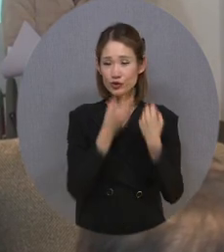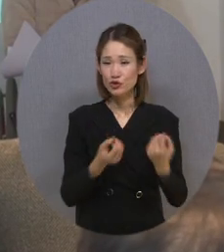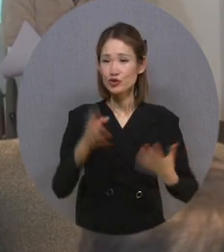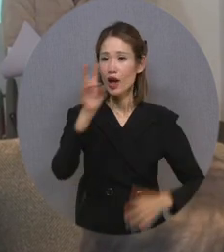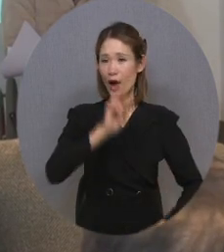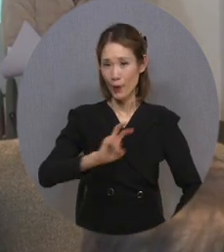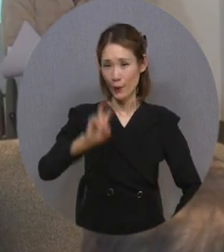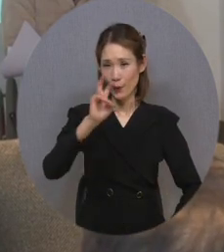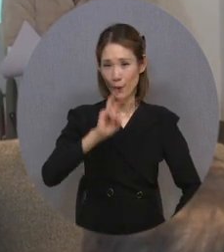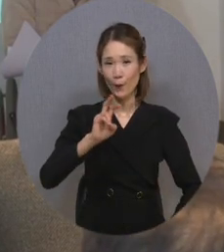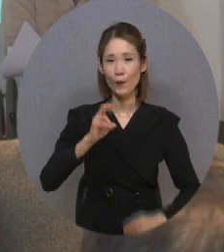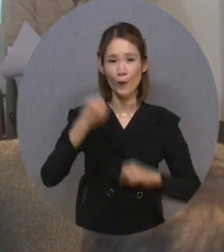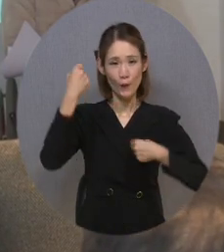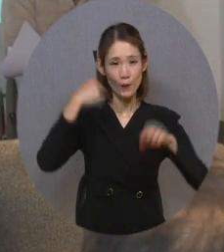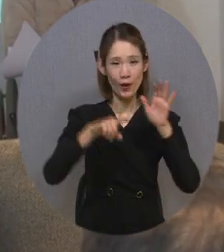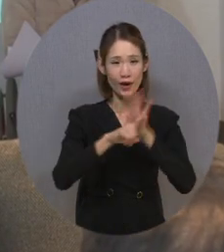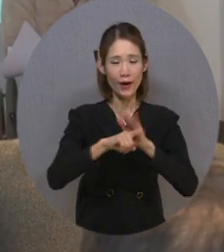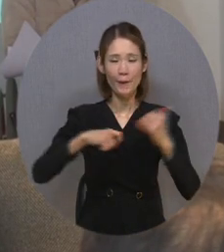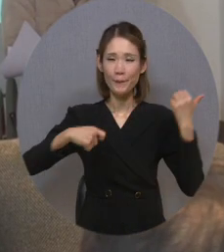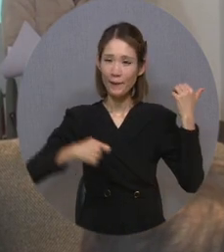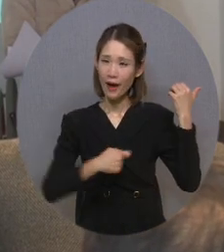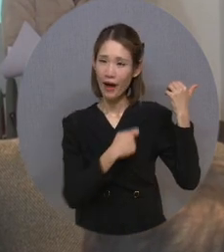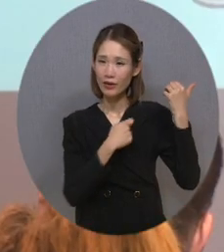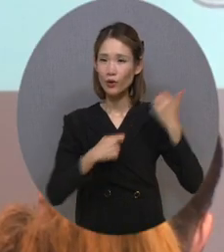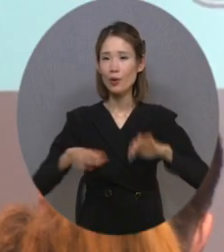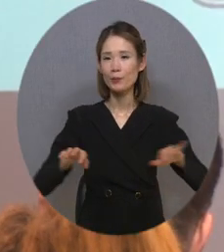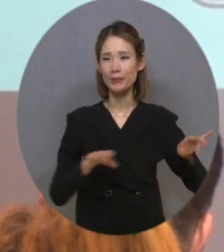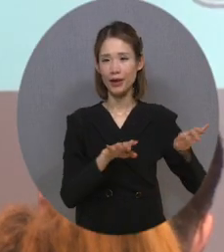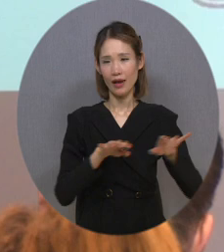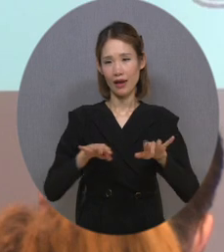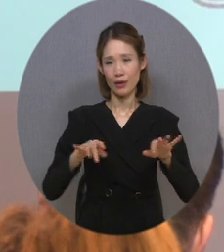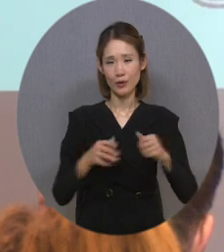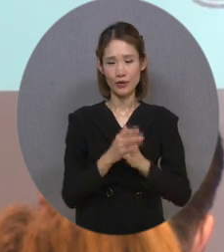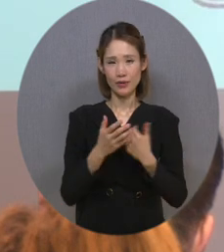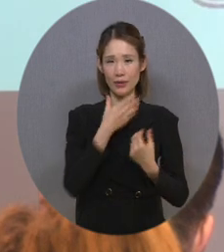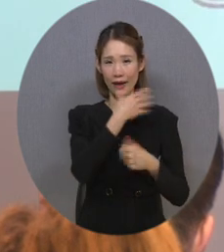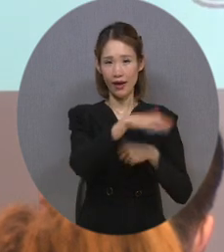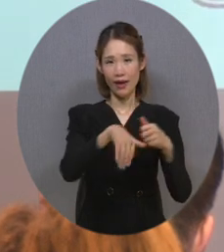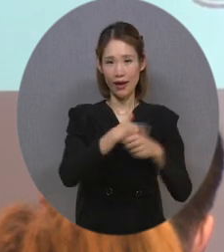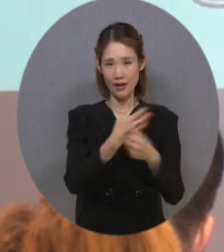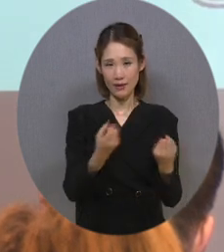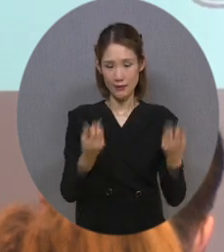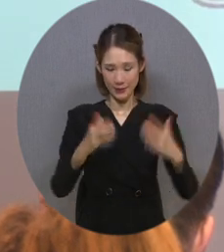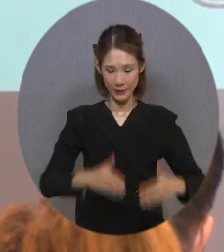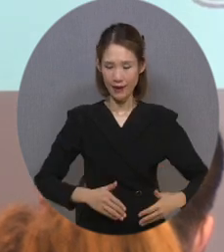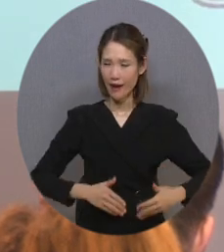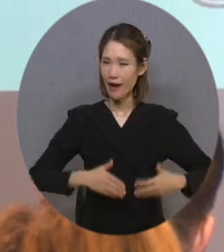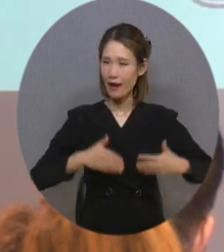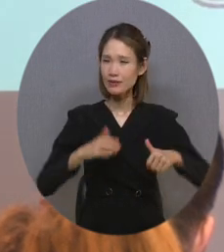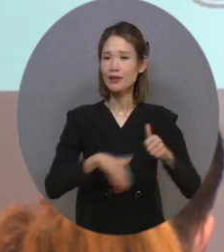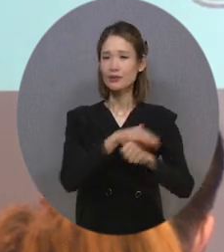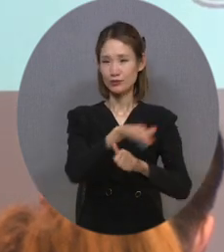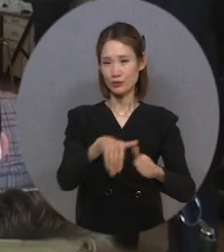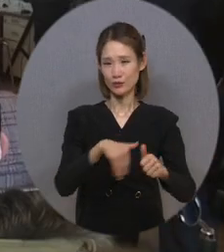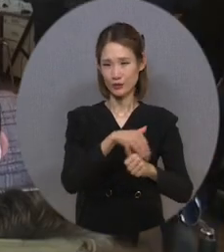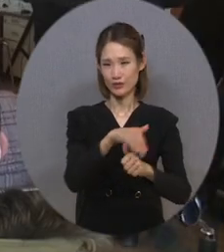축하 공연으로는 바이올린과 피아노 앙상블로 행사장의 분위기가 한층 따뜻해졌습니다.